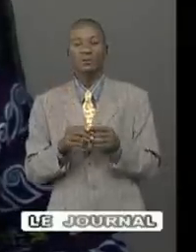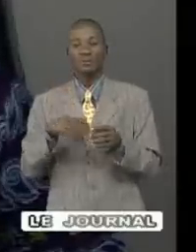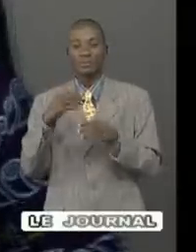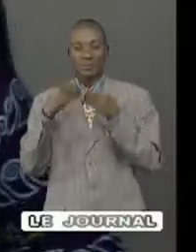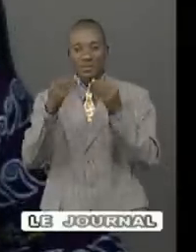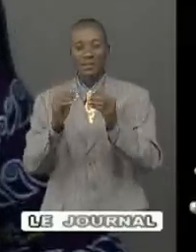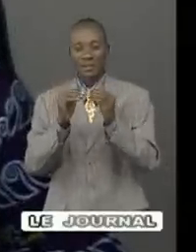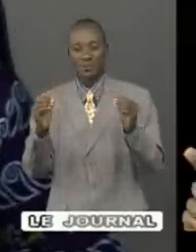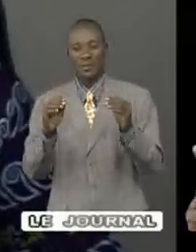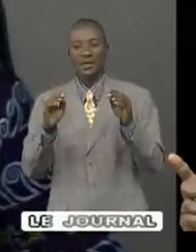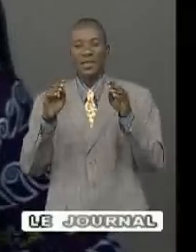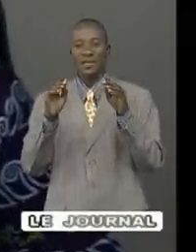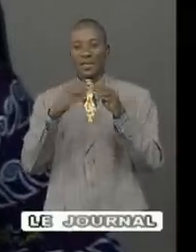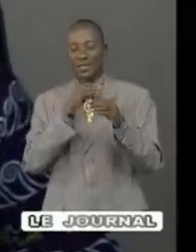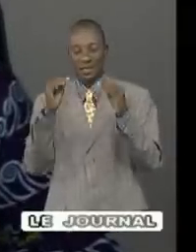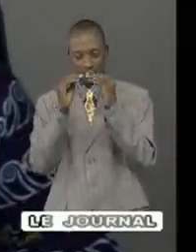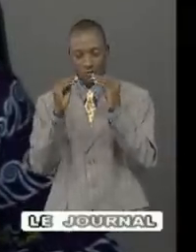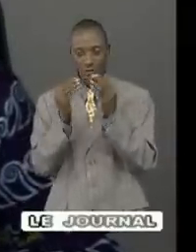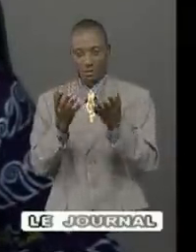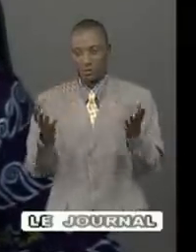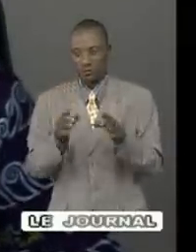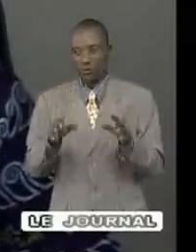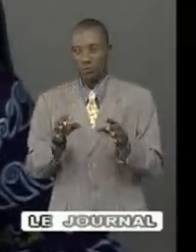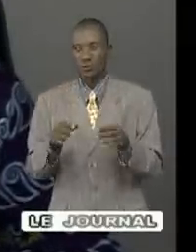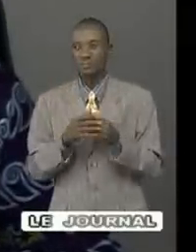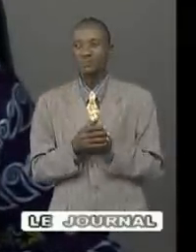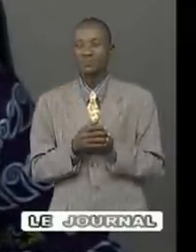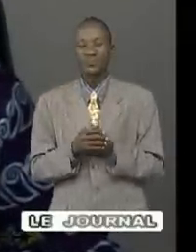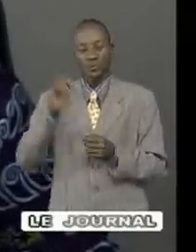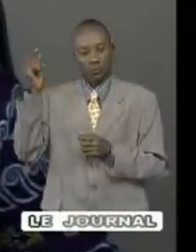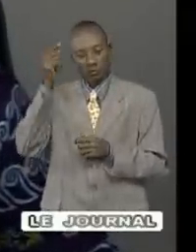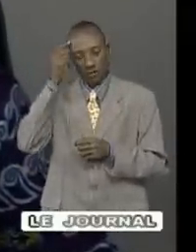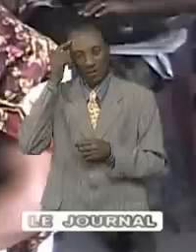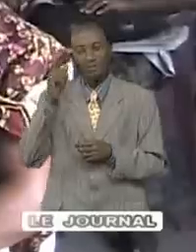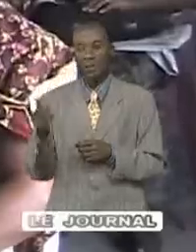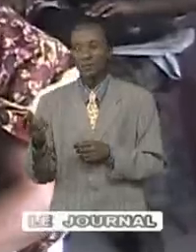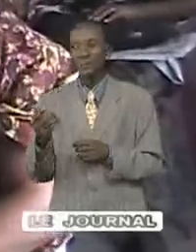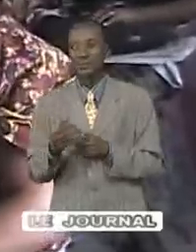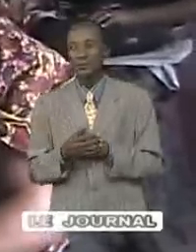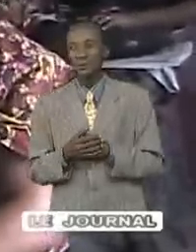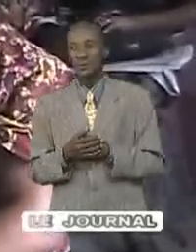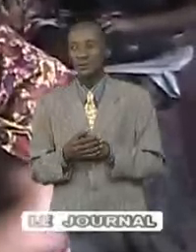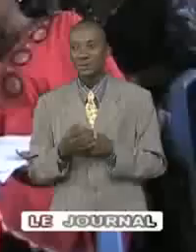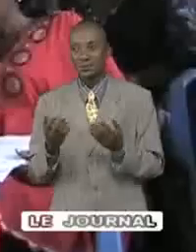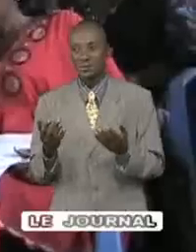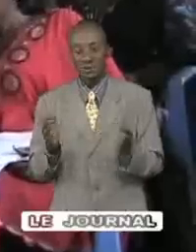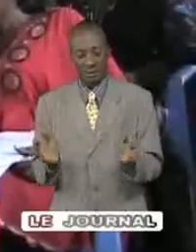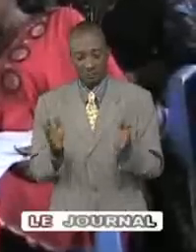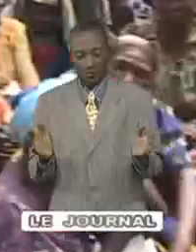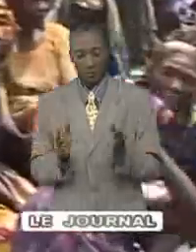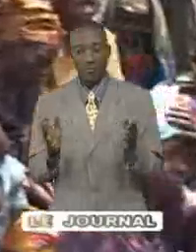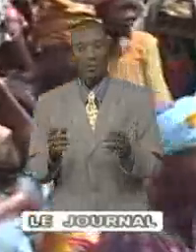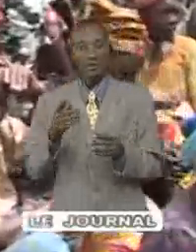Congo. L'engagement du gouvernement de relever les défis de la parité homme-femme, du renforcement de la